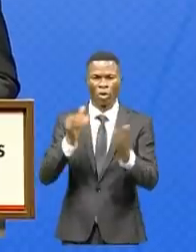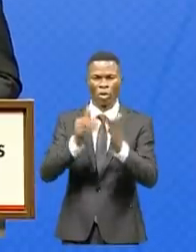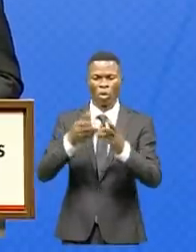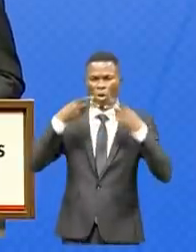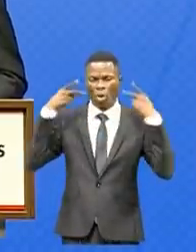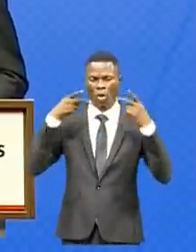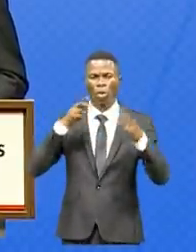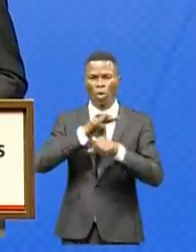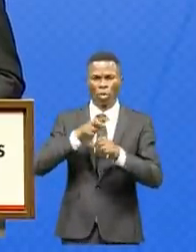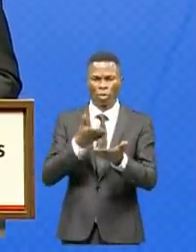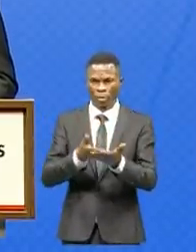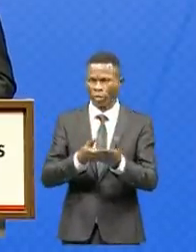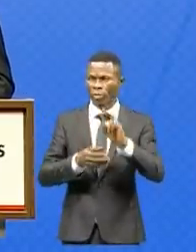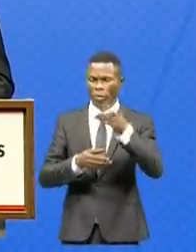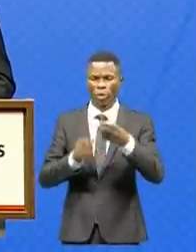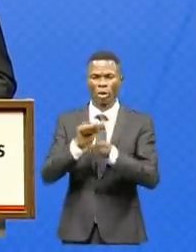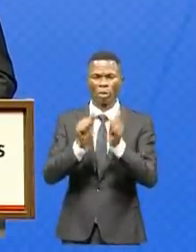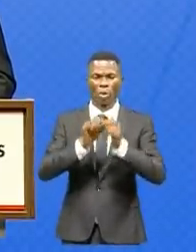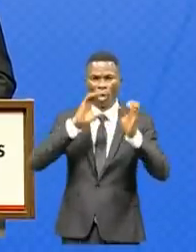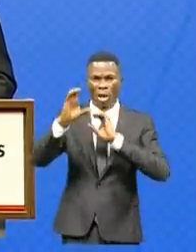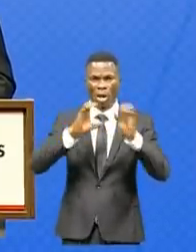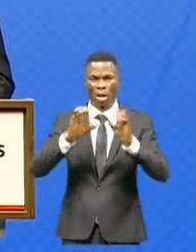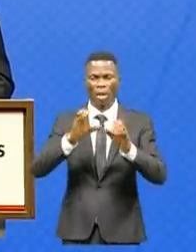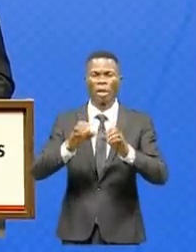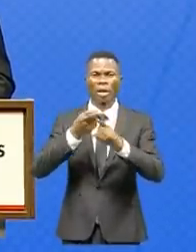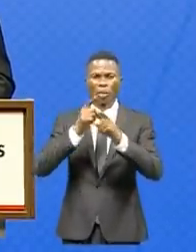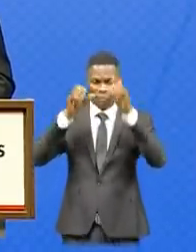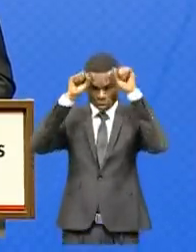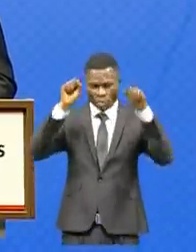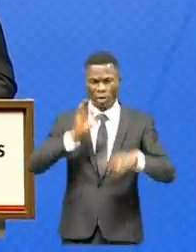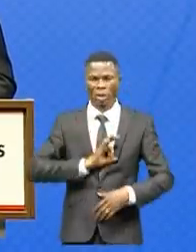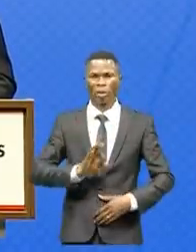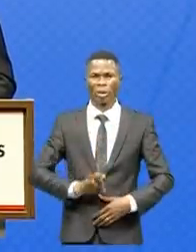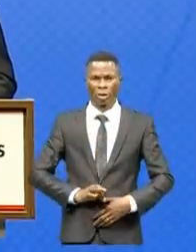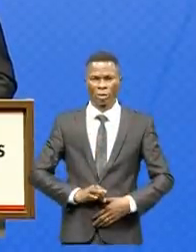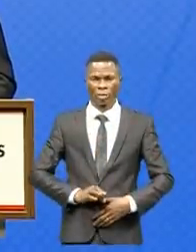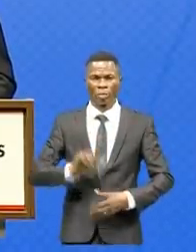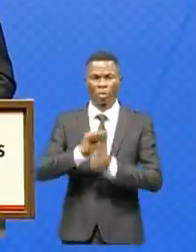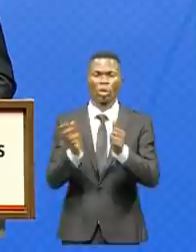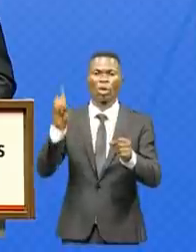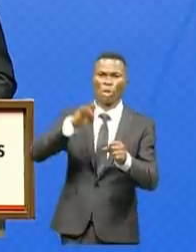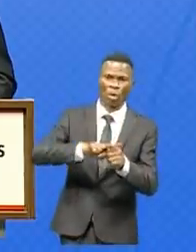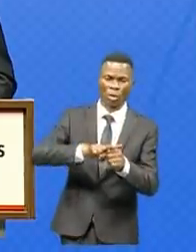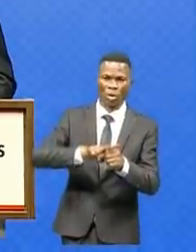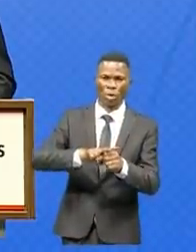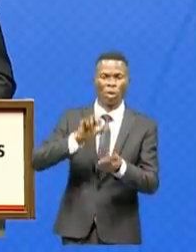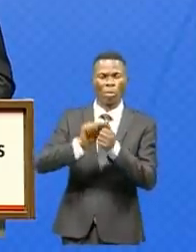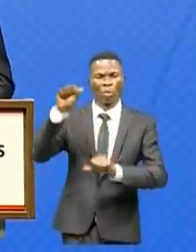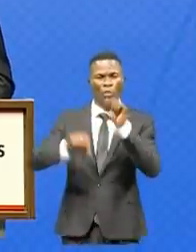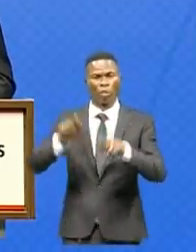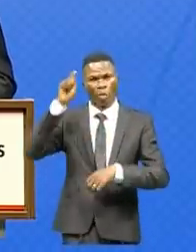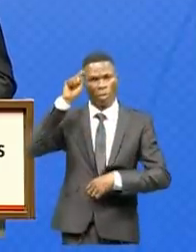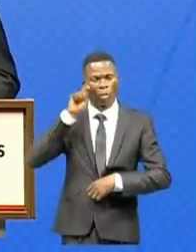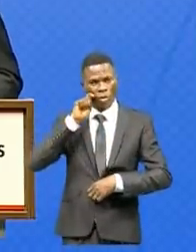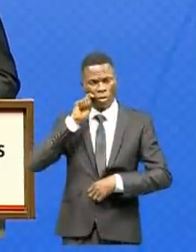barrières. Deuxième point de la communication du président de la République, des cas de violations et d'abus sexuels commis par